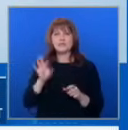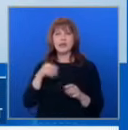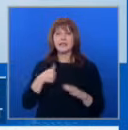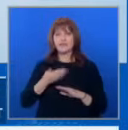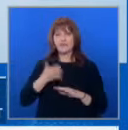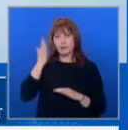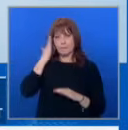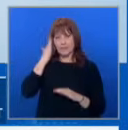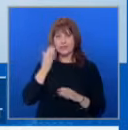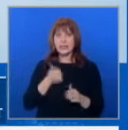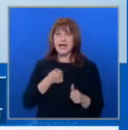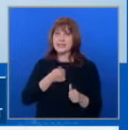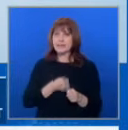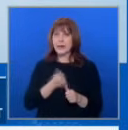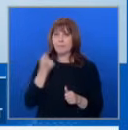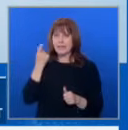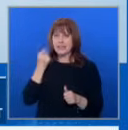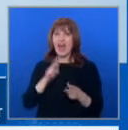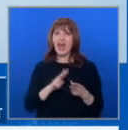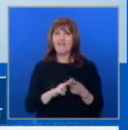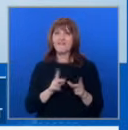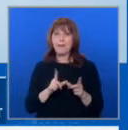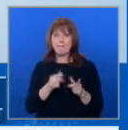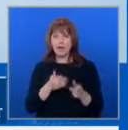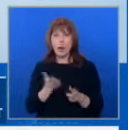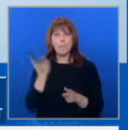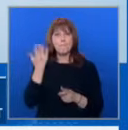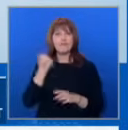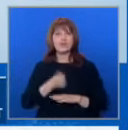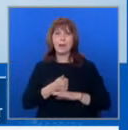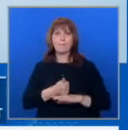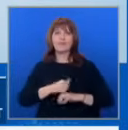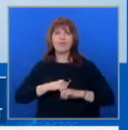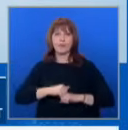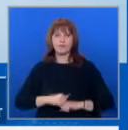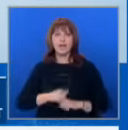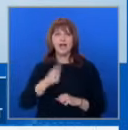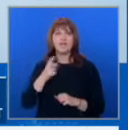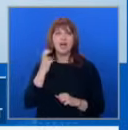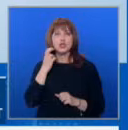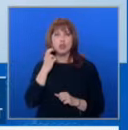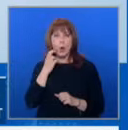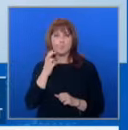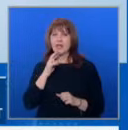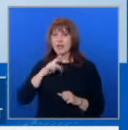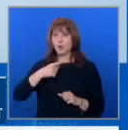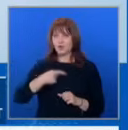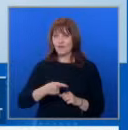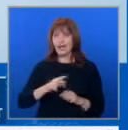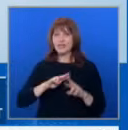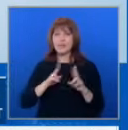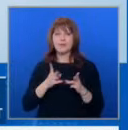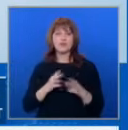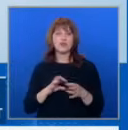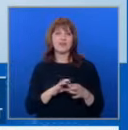външен министър. Той е заместник-председател на ВМРО ДПМН, бивш кмет на община в столицата Скопие и отговаря за международните връзки